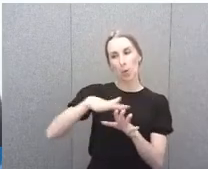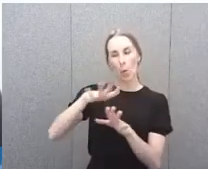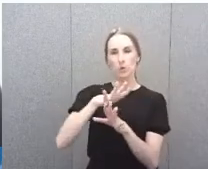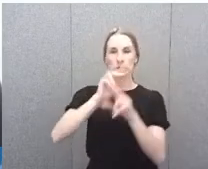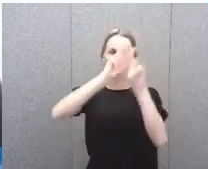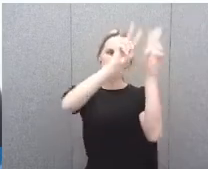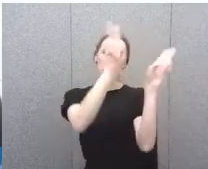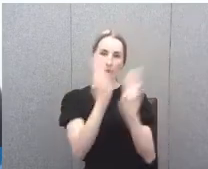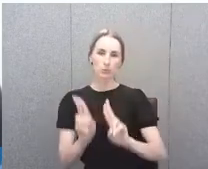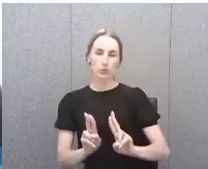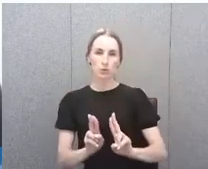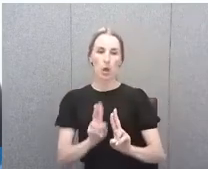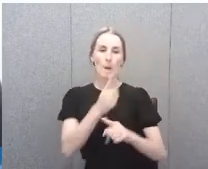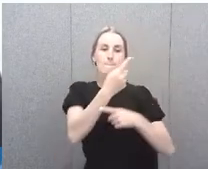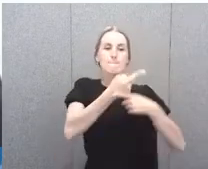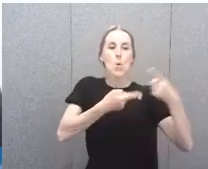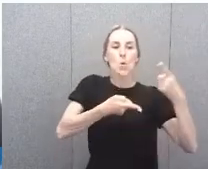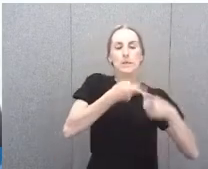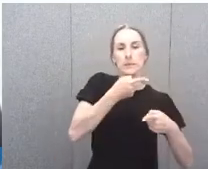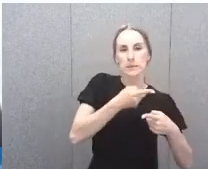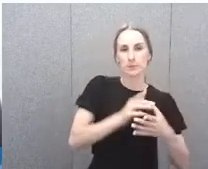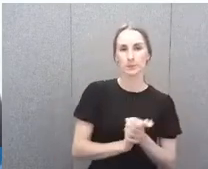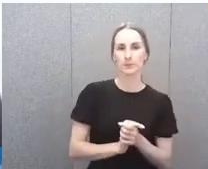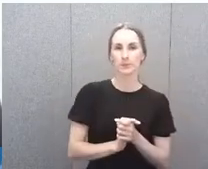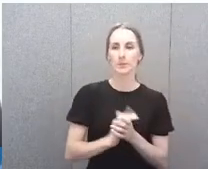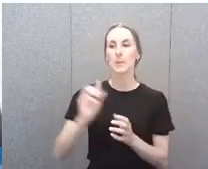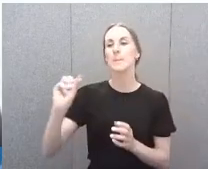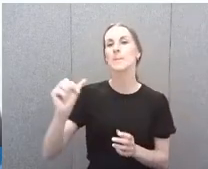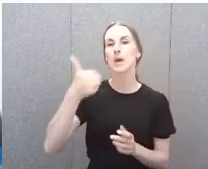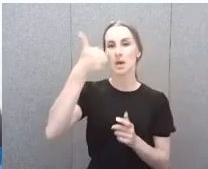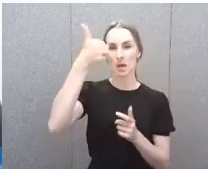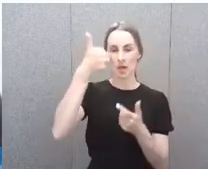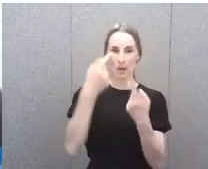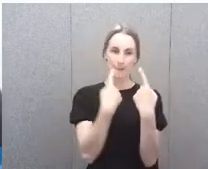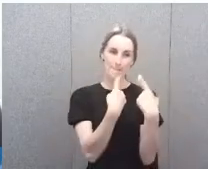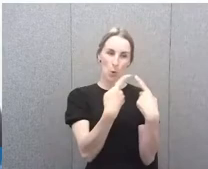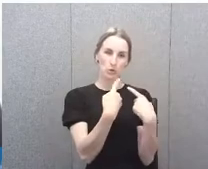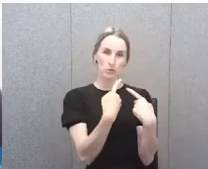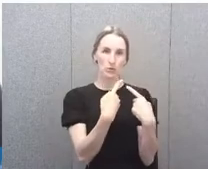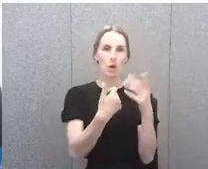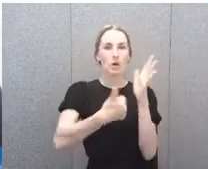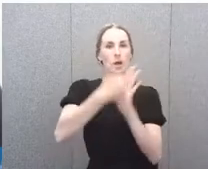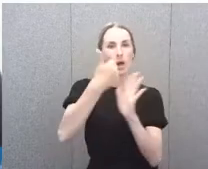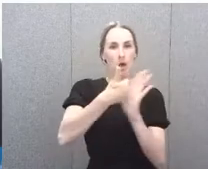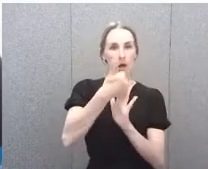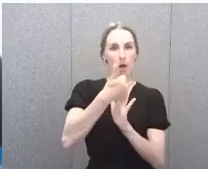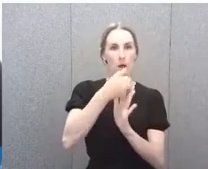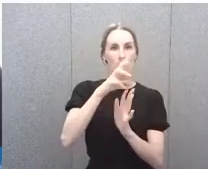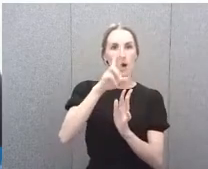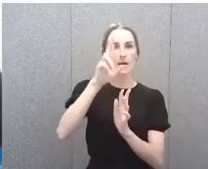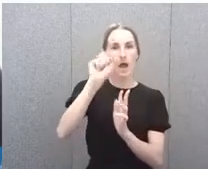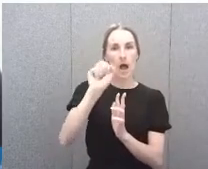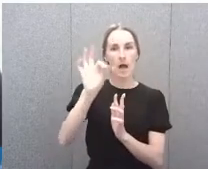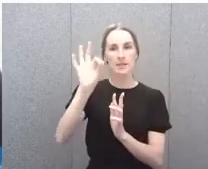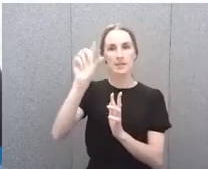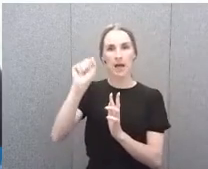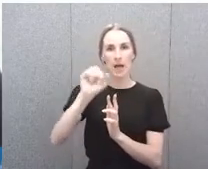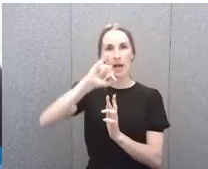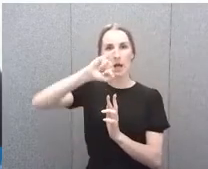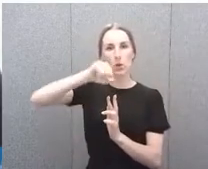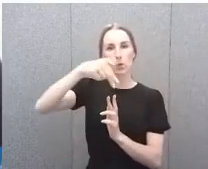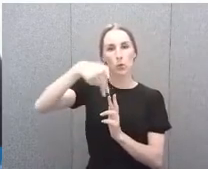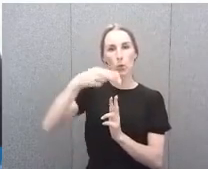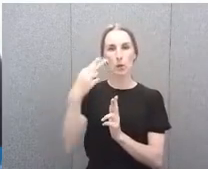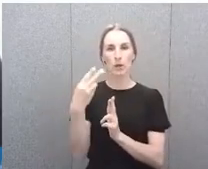национальную, региональную и международную политику. Итак, первая участница – это уважаемая